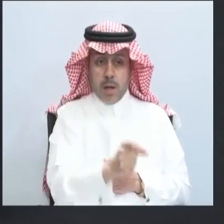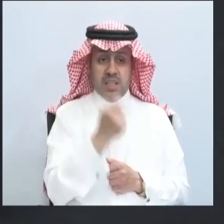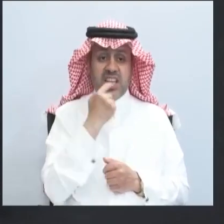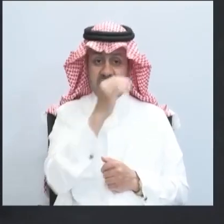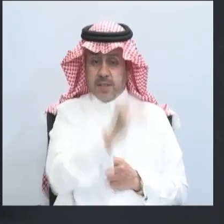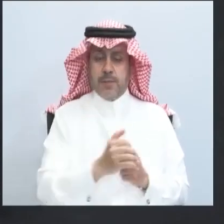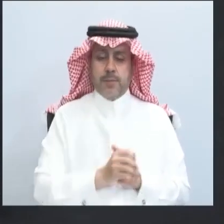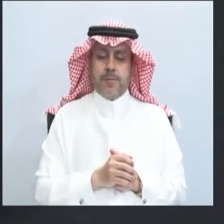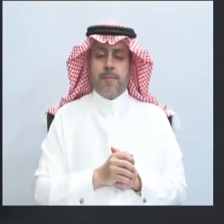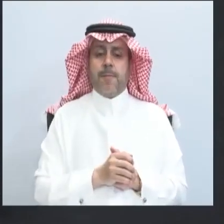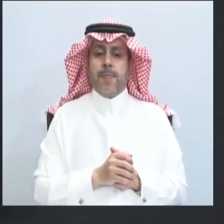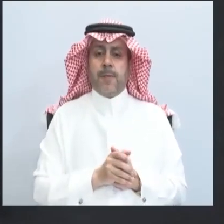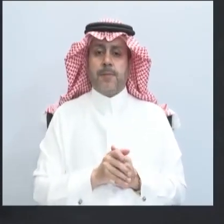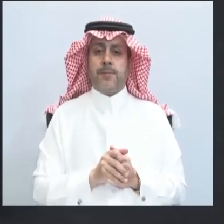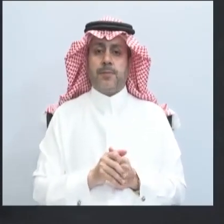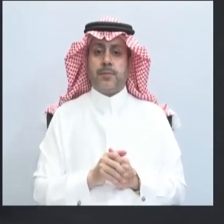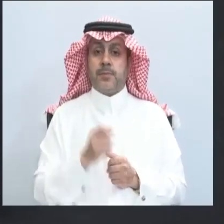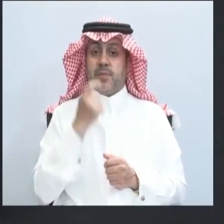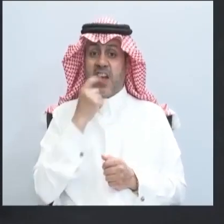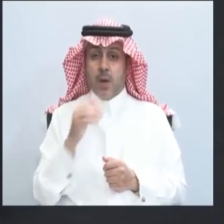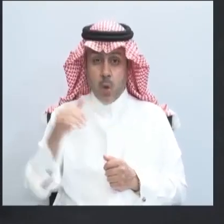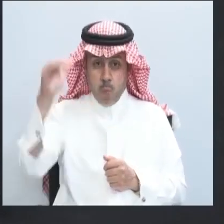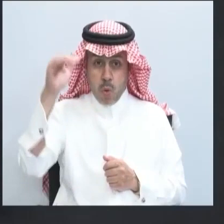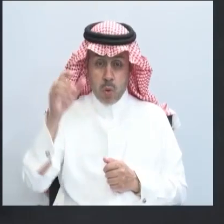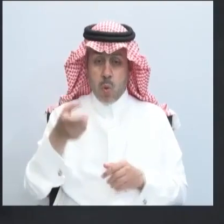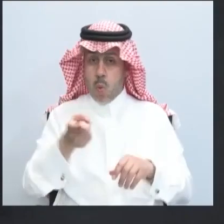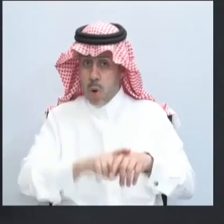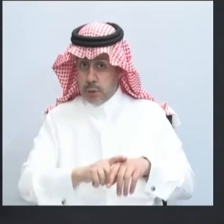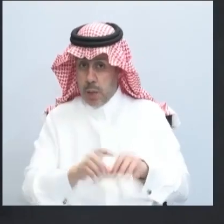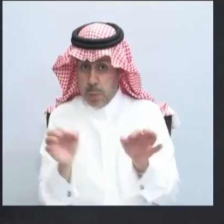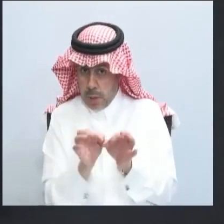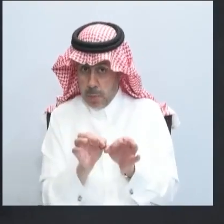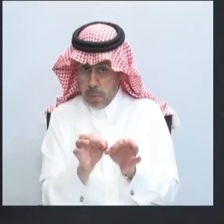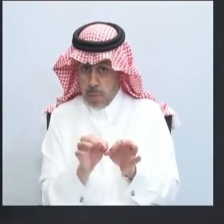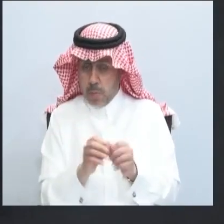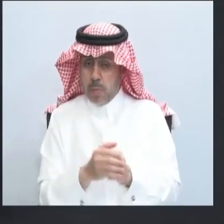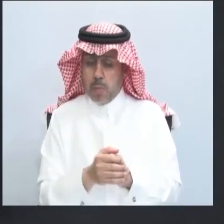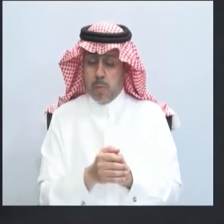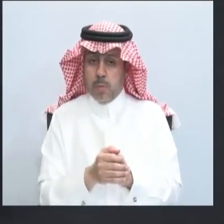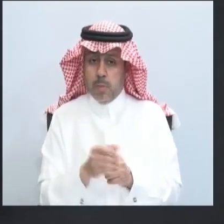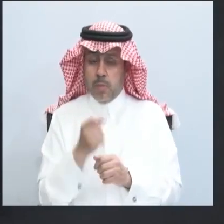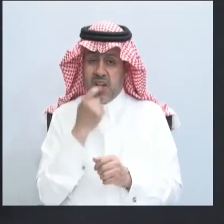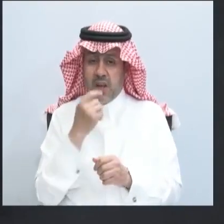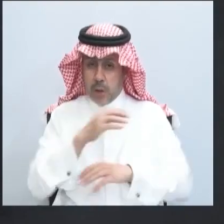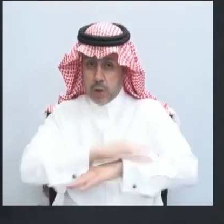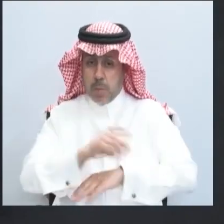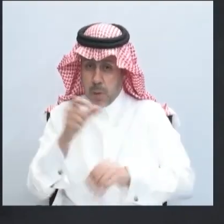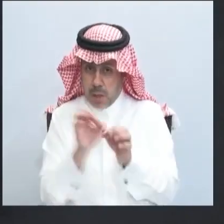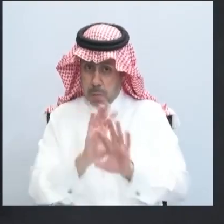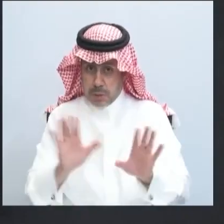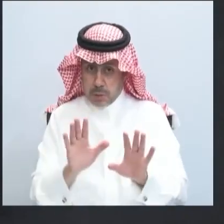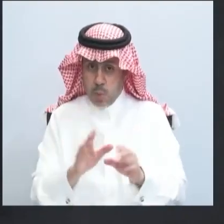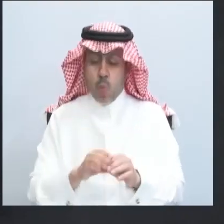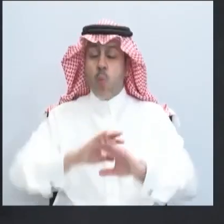ذلكم الكبير فقط هو من اهل القرابه من كان بيننا وبينه صله او هو